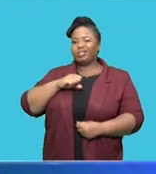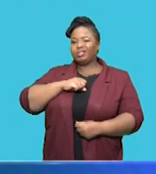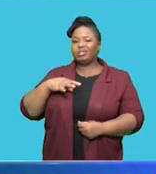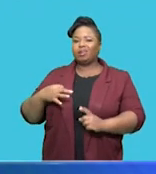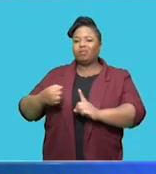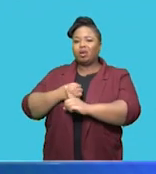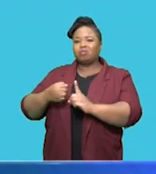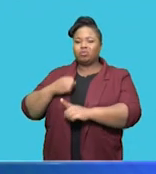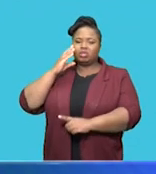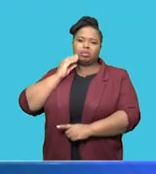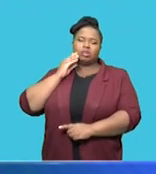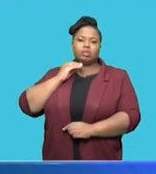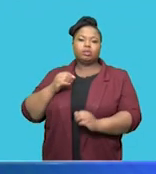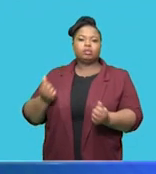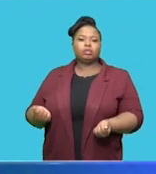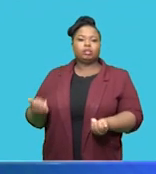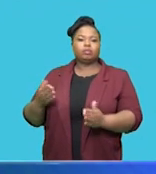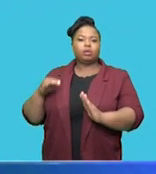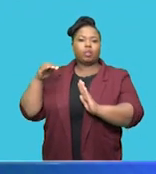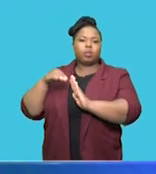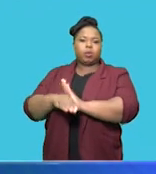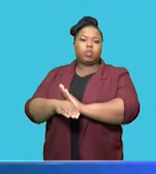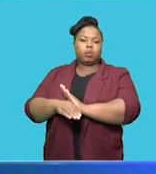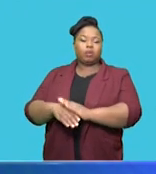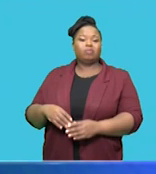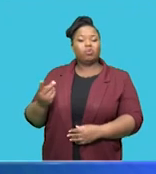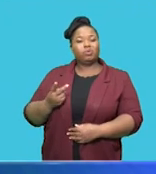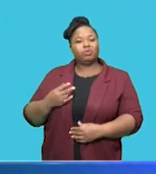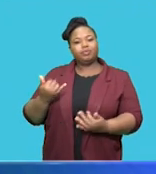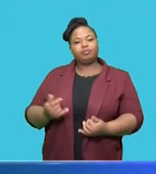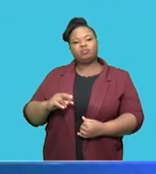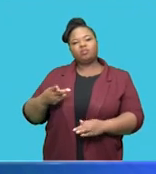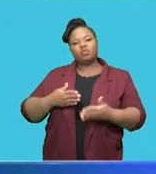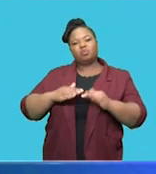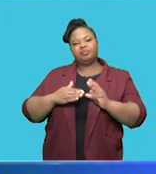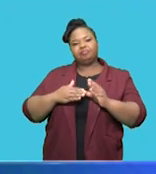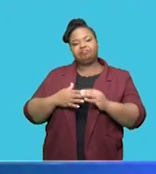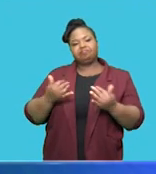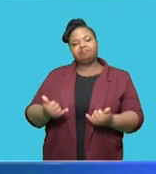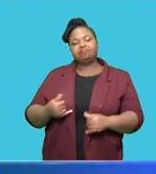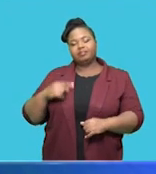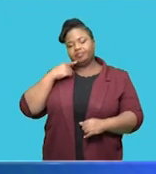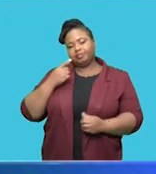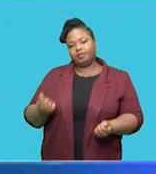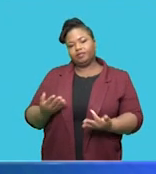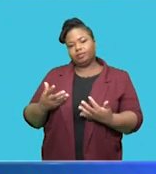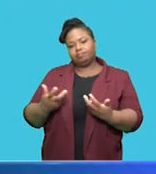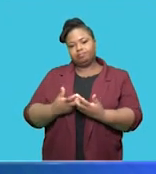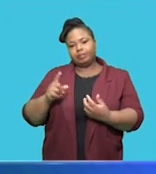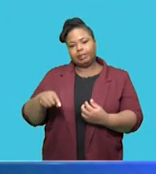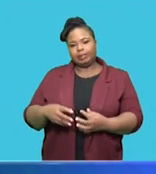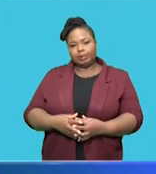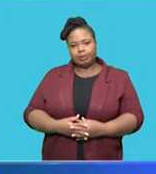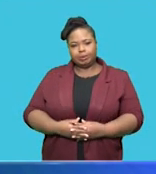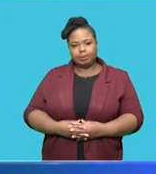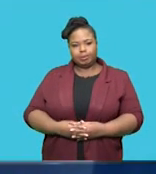kunye nokunqongophala kweenkonzo ezisiseko kula kliniki nekuyinto ethintela uluntu ukuba lufikelele ngokufanelekileyo kwiinkonzo zempilo.